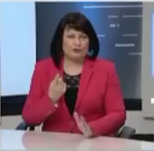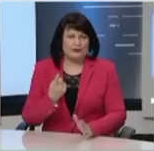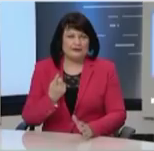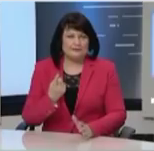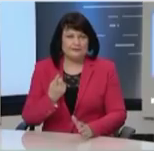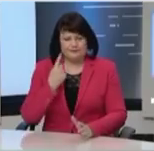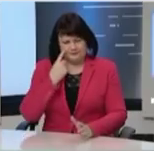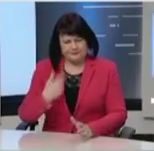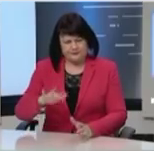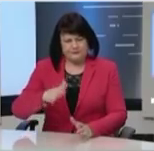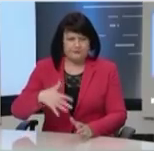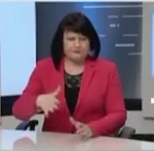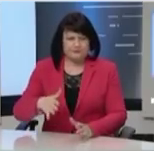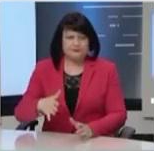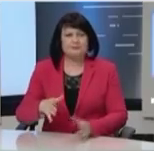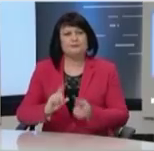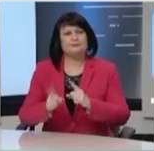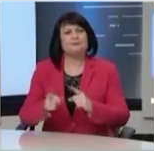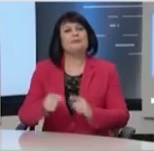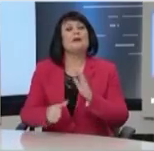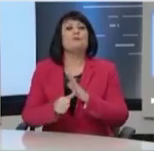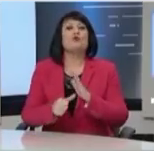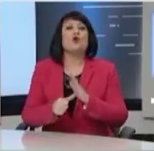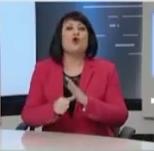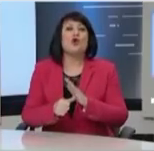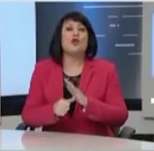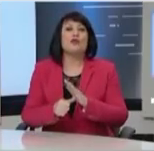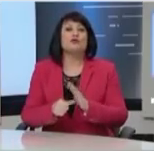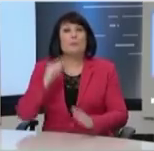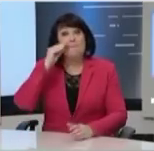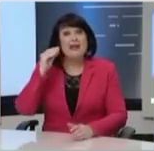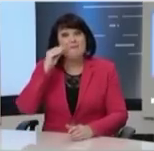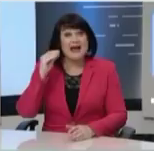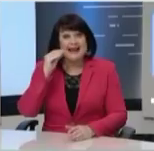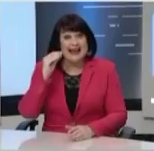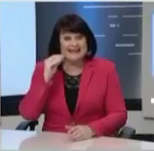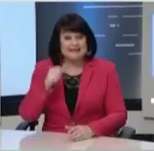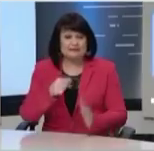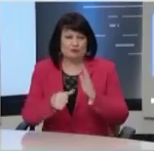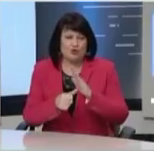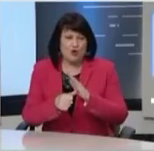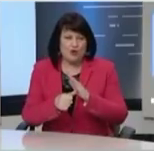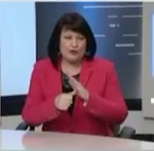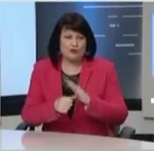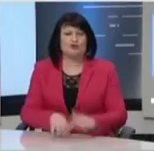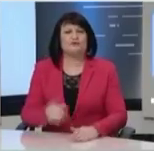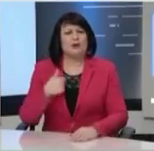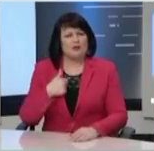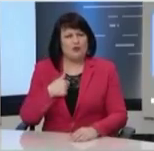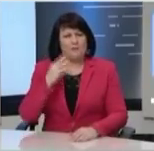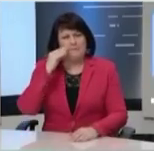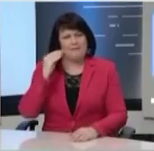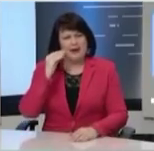έτσι διαφαίνονταν, πρόεδρος του κόμματος ο κ. Μημαράκης. Με τον κύριο Μημαράκη